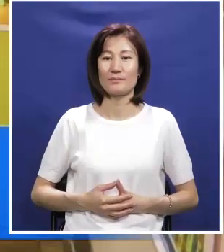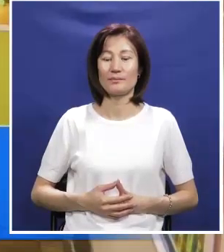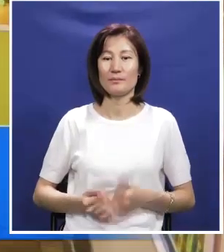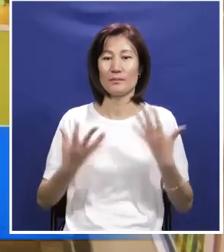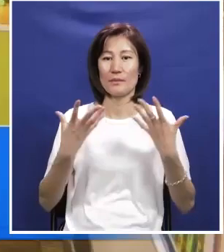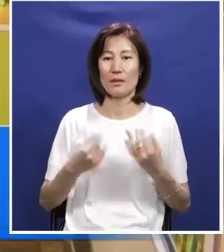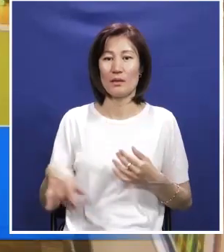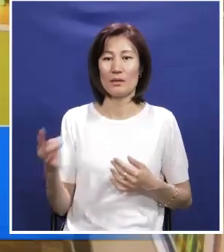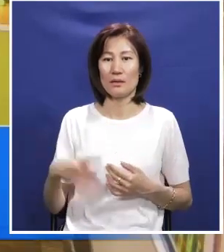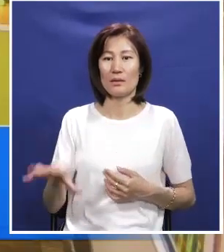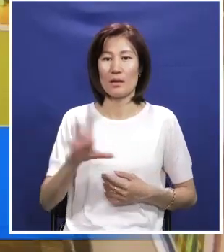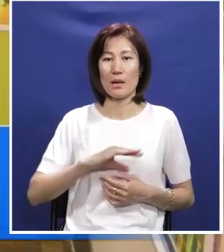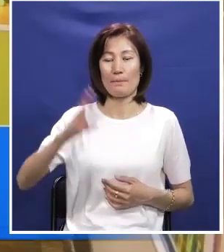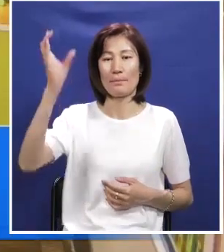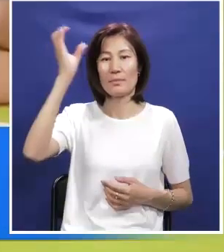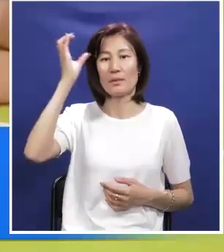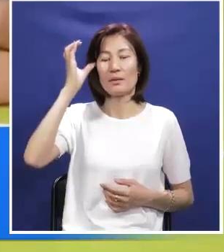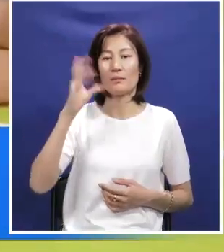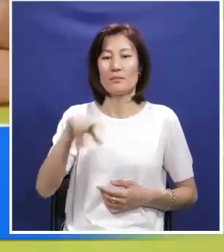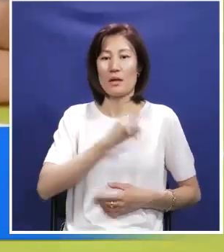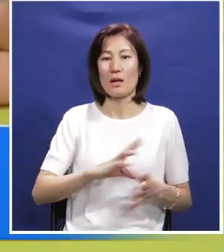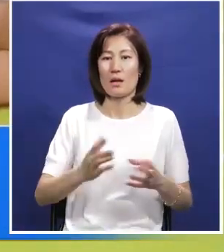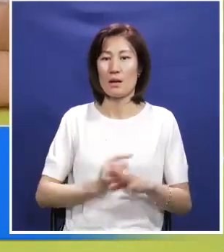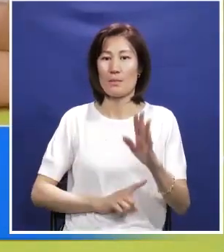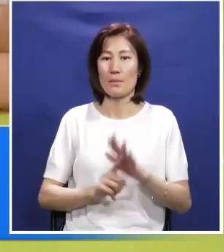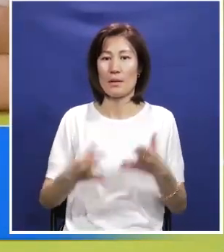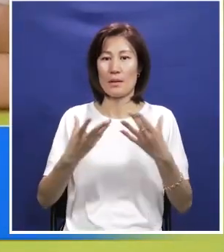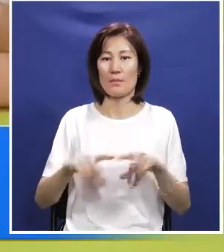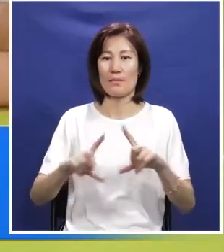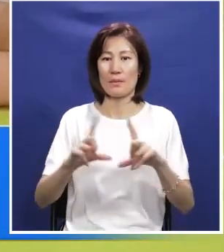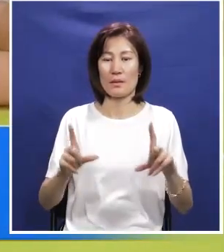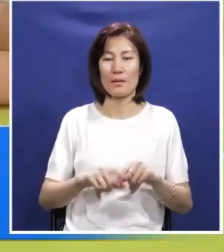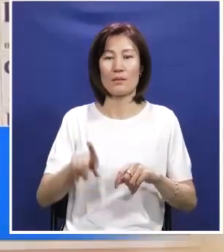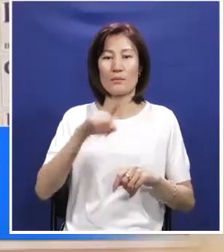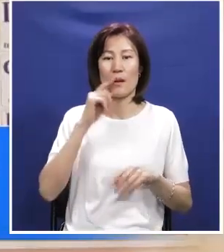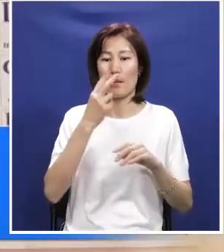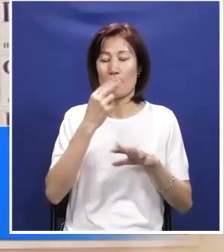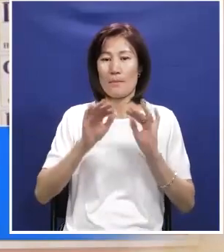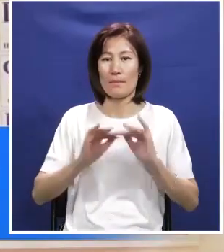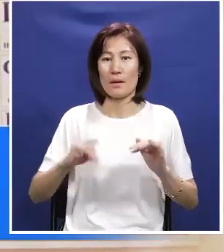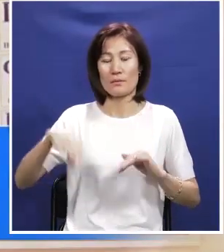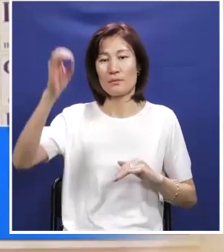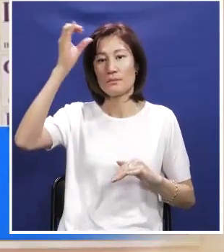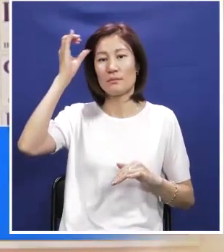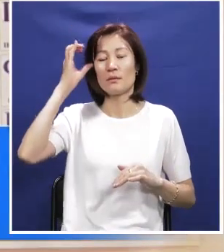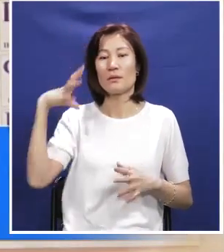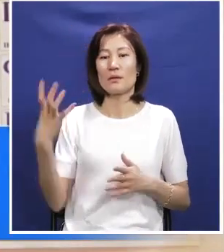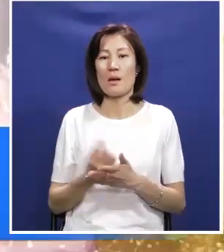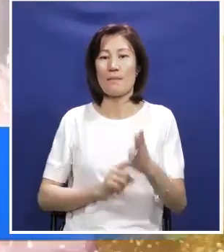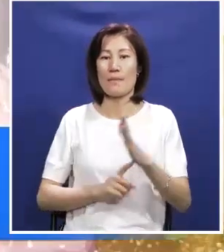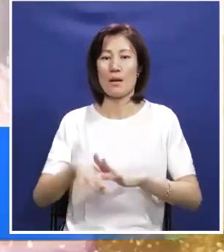Қазіргі кезеңде республиканың білім беру жүйесіндегі ең басты міндет мектеп жасына дейінгі балалардың білім сапасының